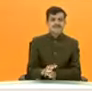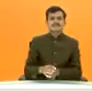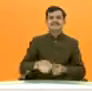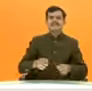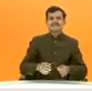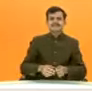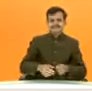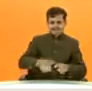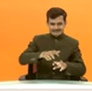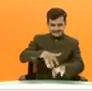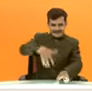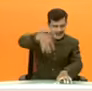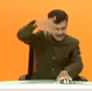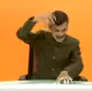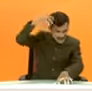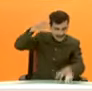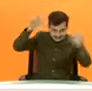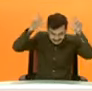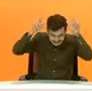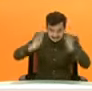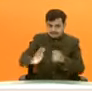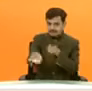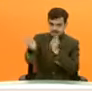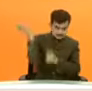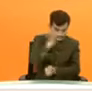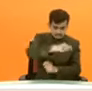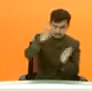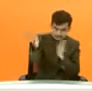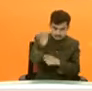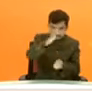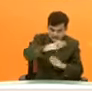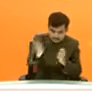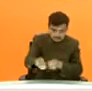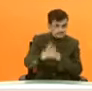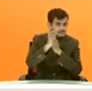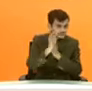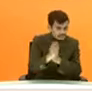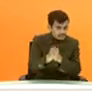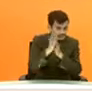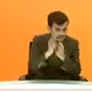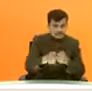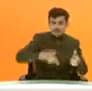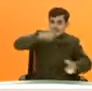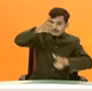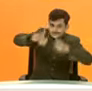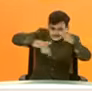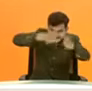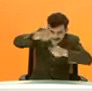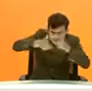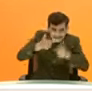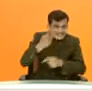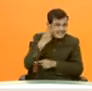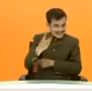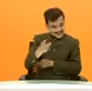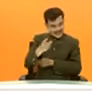और साइकिलों पर क्रिटिकल इक्विपमेंट को खुद लेकर जाते हमारे वैज्ञानिकों की तस्वीरों को आपने भी देखा